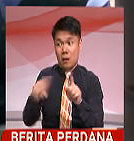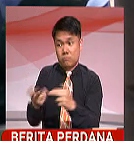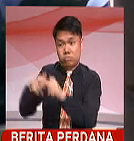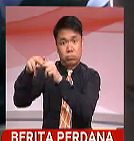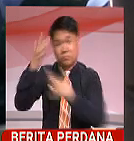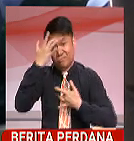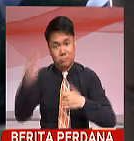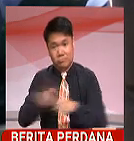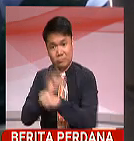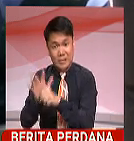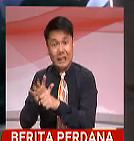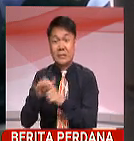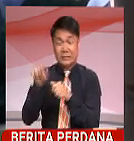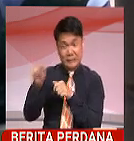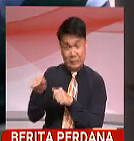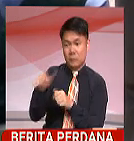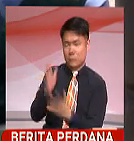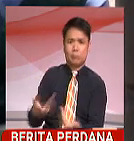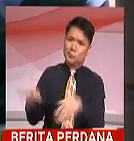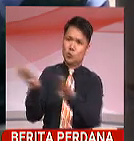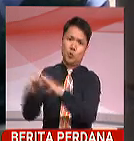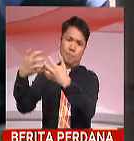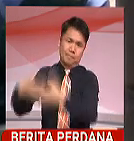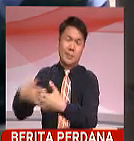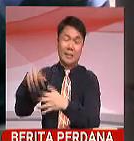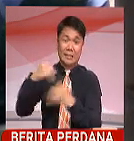semalam. Operasinya sudah diarahkan tutup dengan